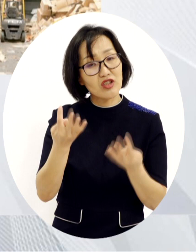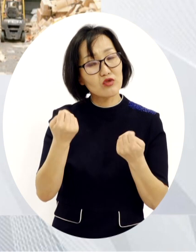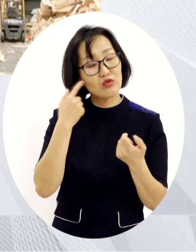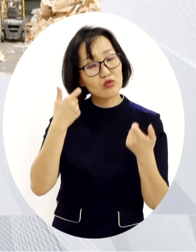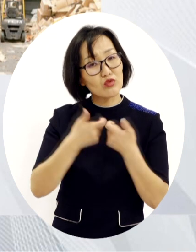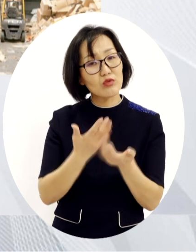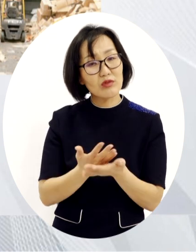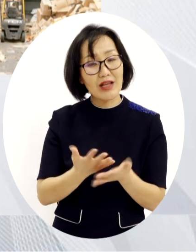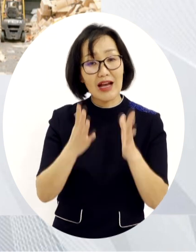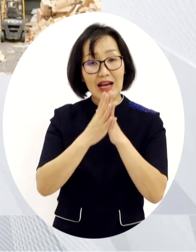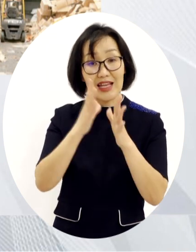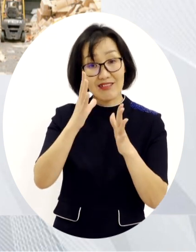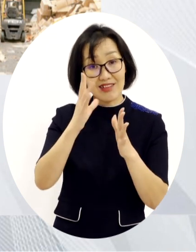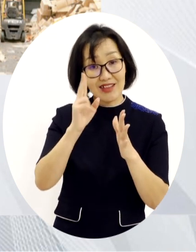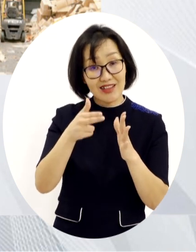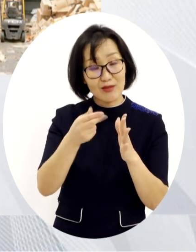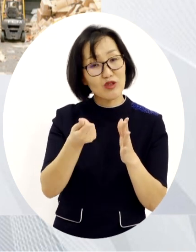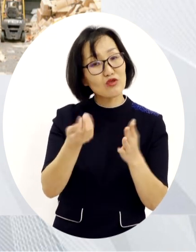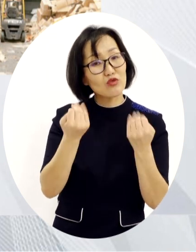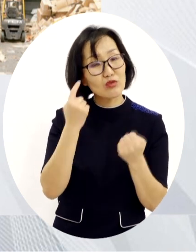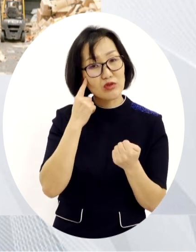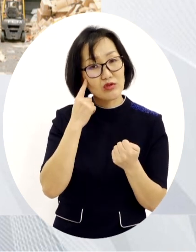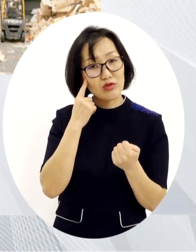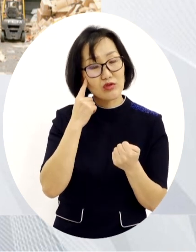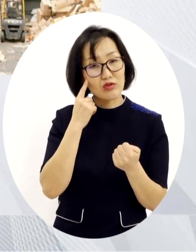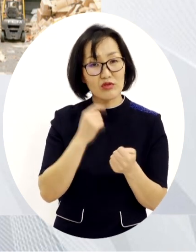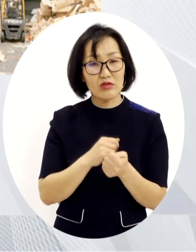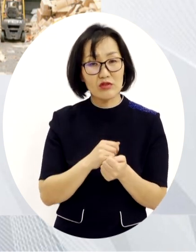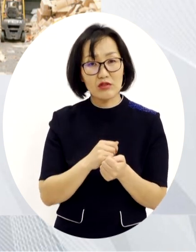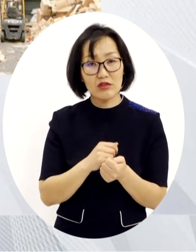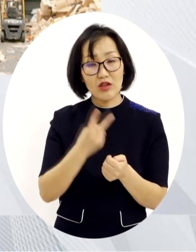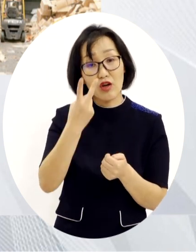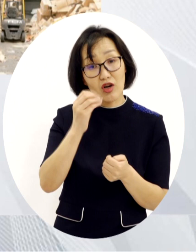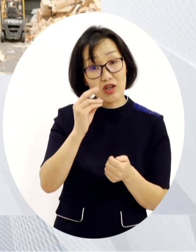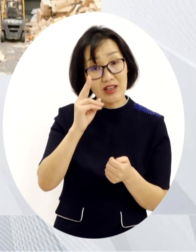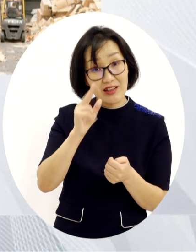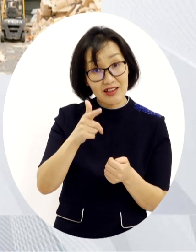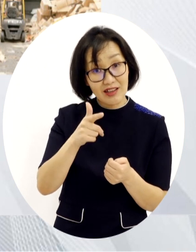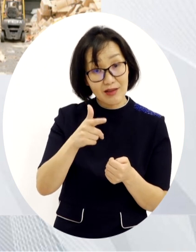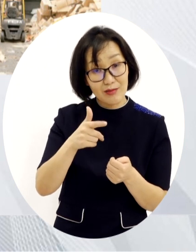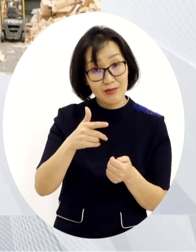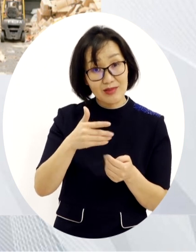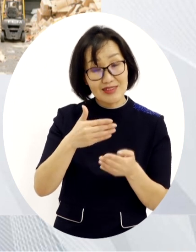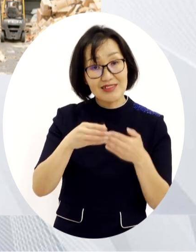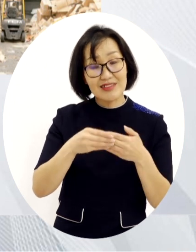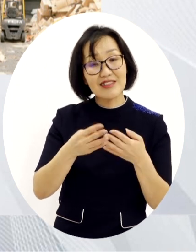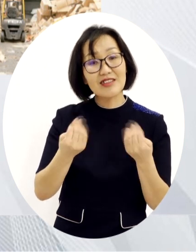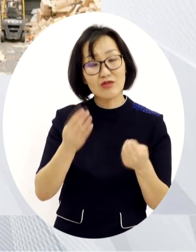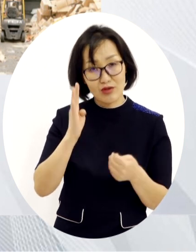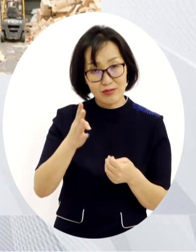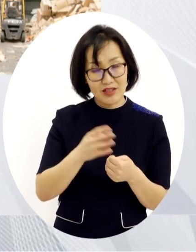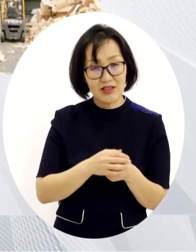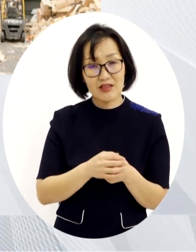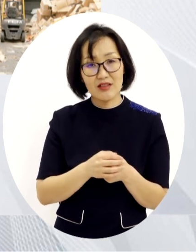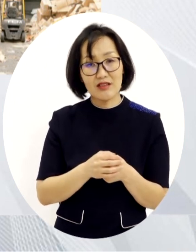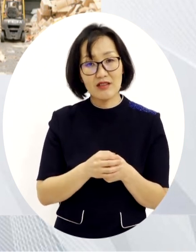харъя. 10 кг-ыг цуглуулахад хэдэн төгрөг болж байна? 2000 төгрөг. 20 кг нь 4000